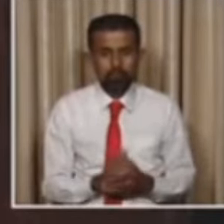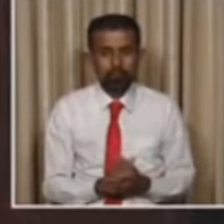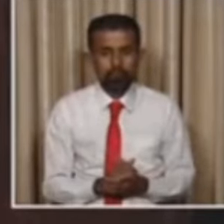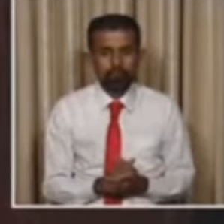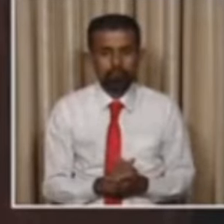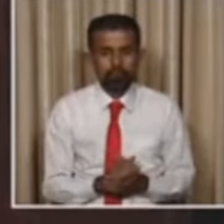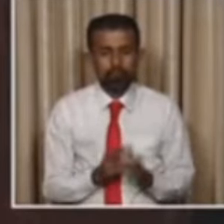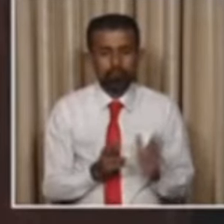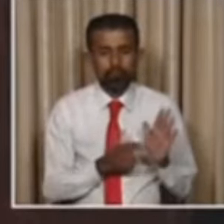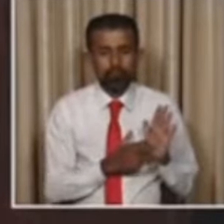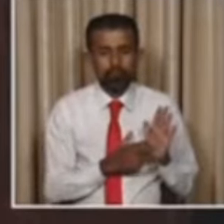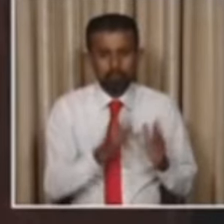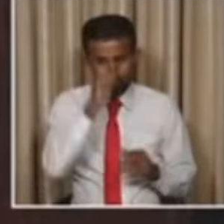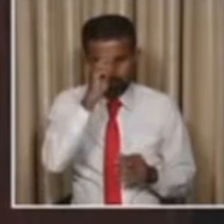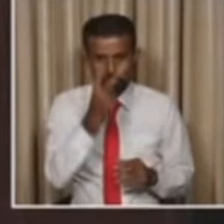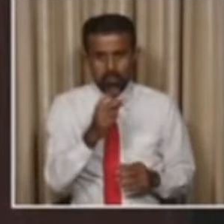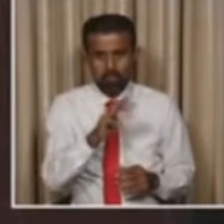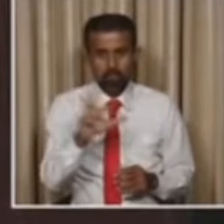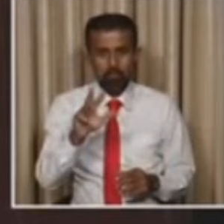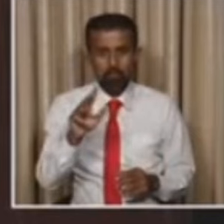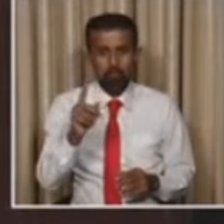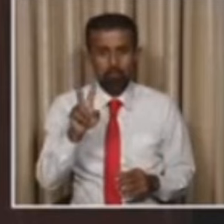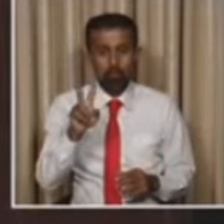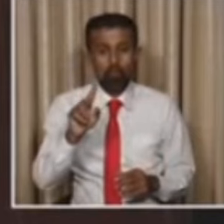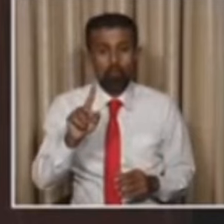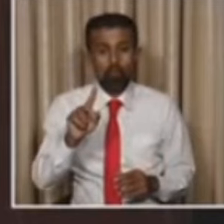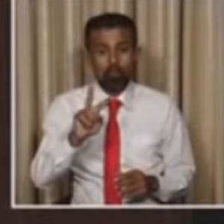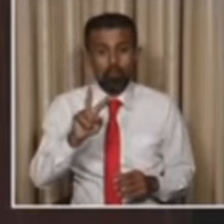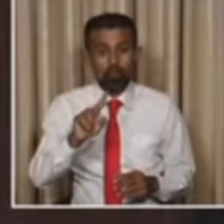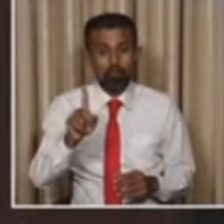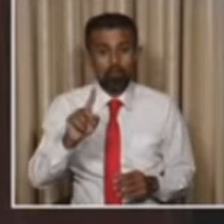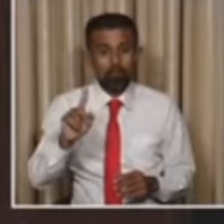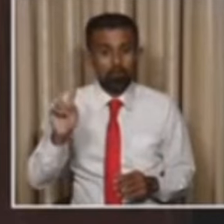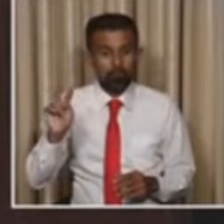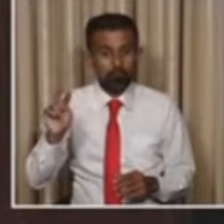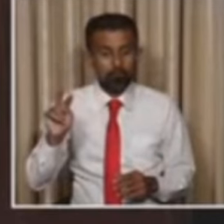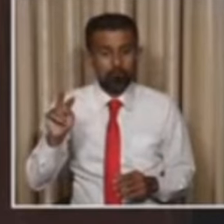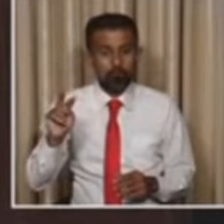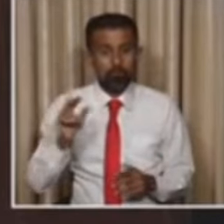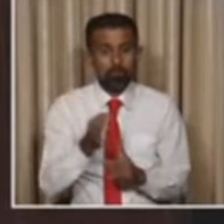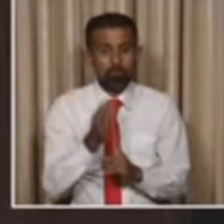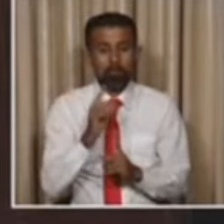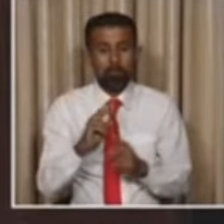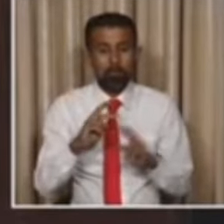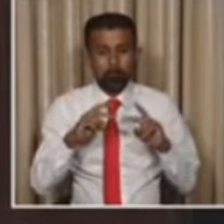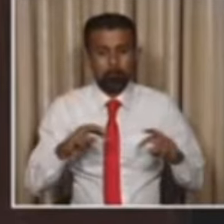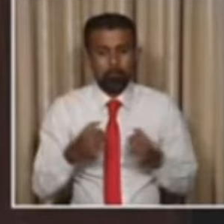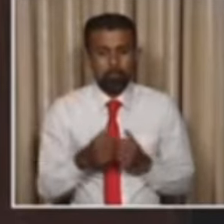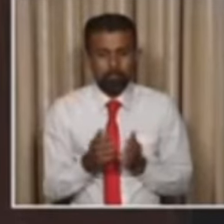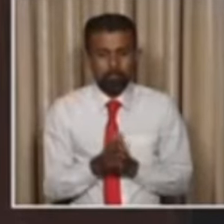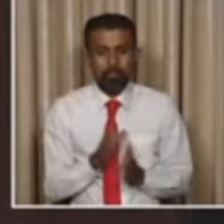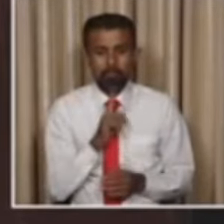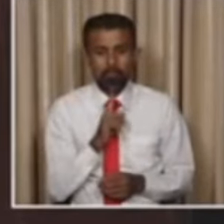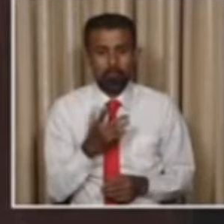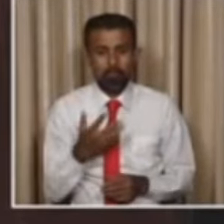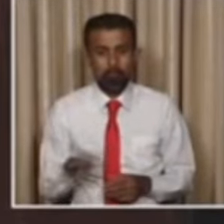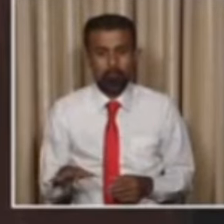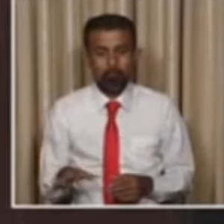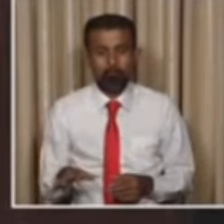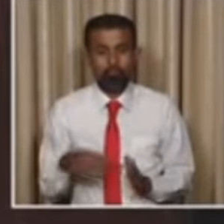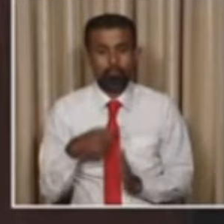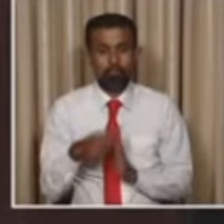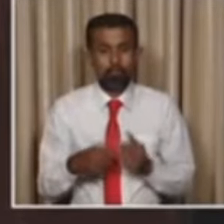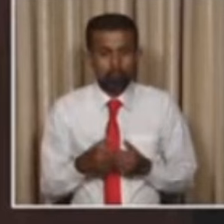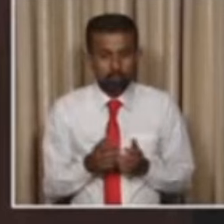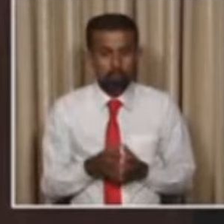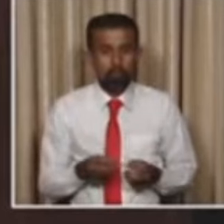නිසාන් සොයිසම් මැතිතුමා එතුමා 2019 12 10යි 22 වෙනිදා සාක්ෂි දෙන ජනාධිපති පරීක්ෂණ කමිෂන් සභාවේ තමන් ප්‍රකාශ කරලා තියෙනවා මෙරට මරාගෙන